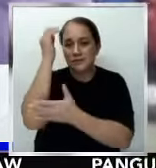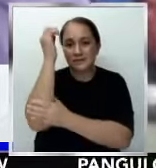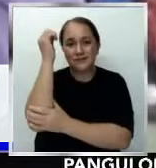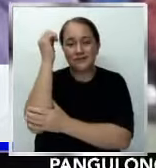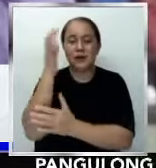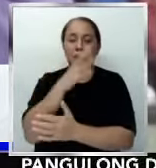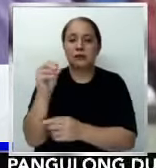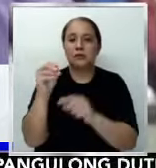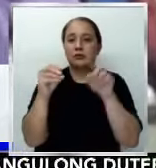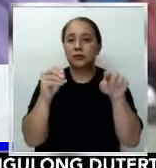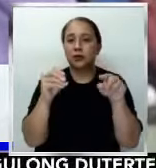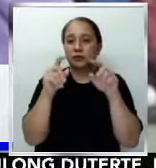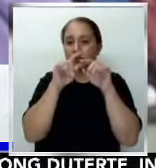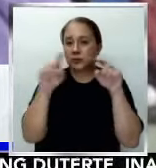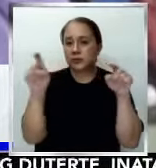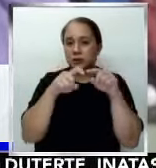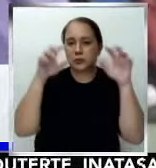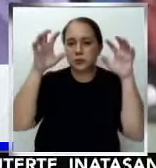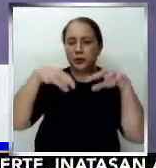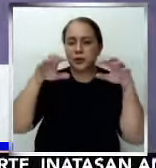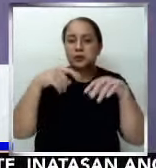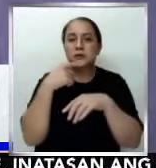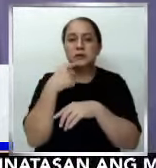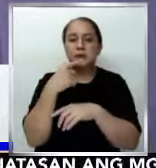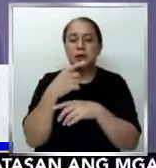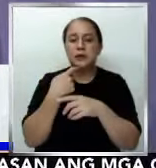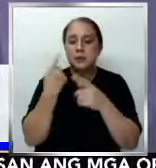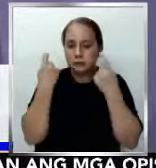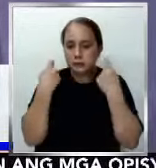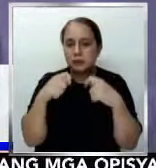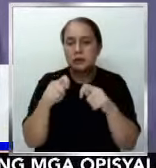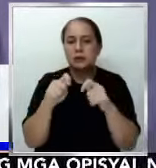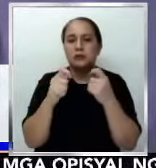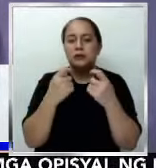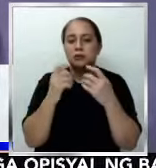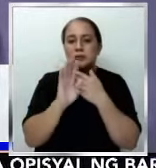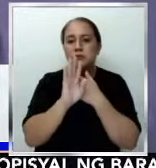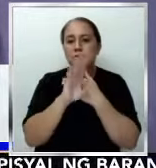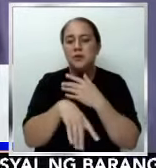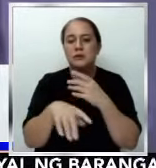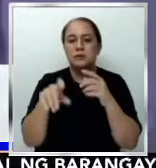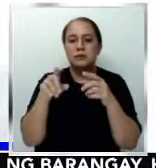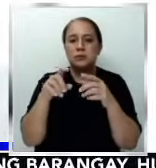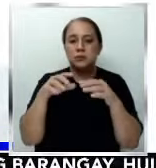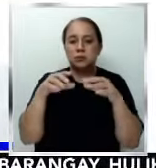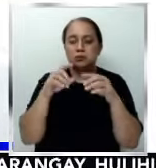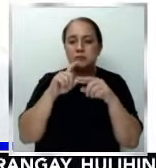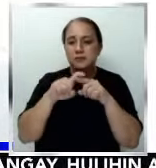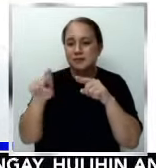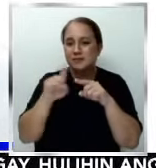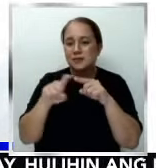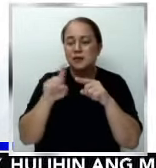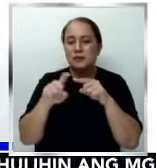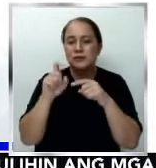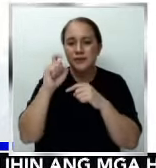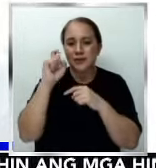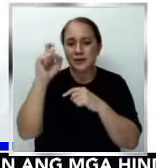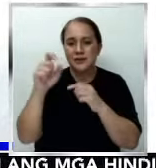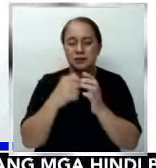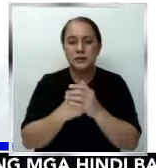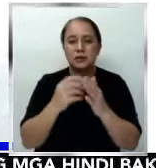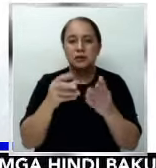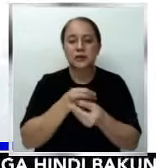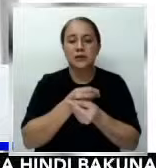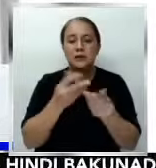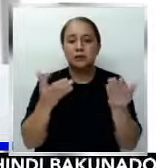ulan. Ayon sa Sorneco, pinipilit nila na maibalik ang supply ng kuryente sa lalong madaling panahon. Nabigyan naman daw nila